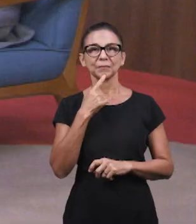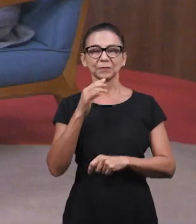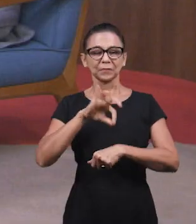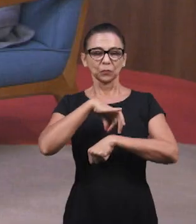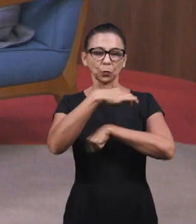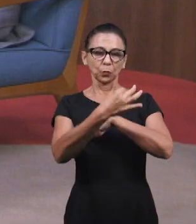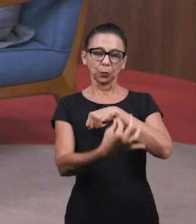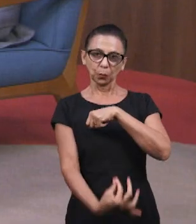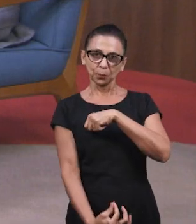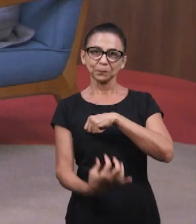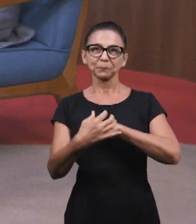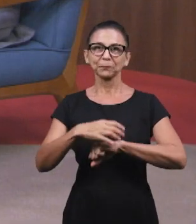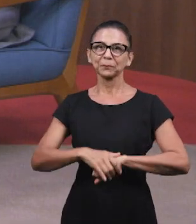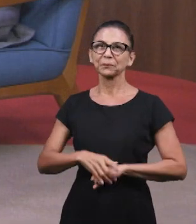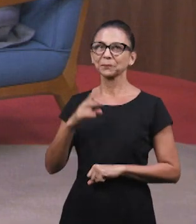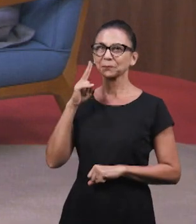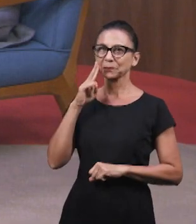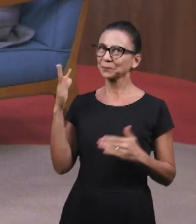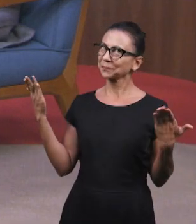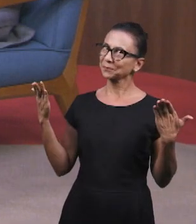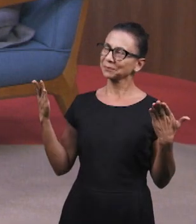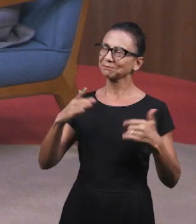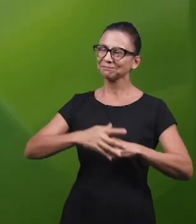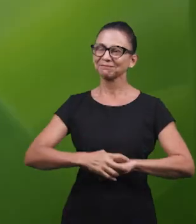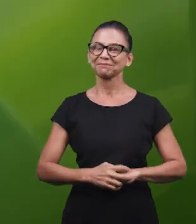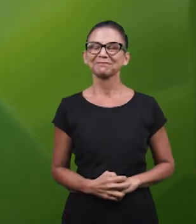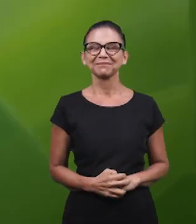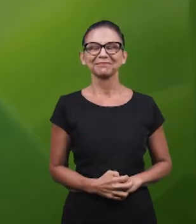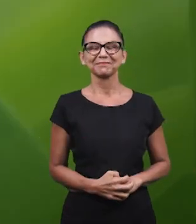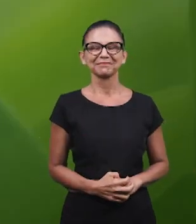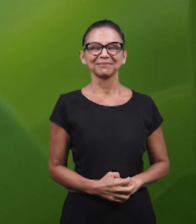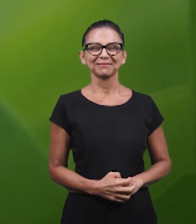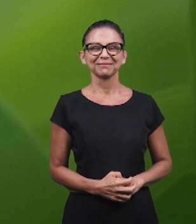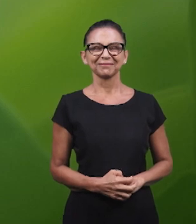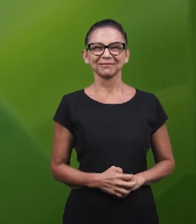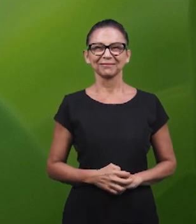fil d'écarlate. Assistez maintenant le volet leçon du Manaïm.